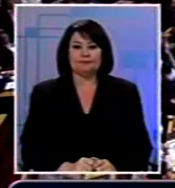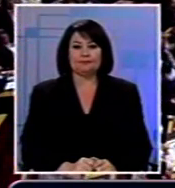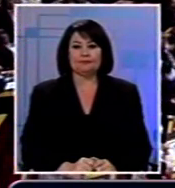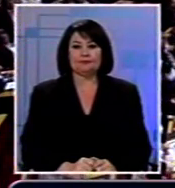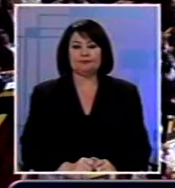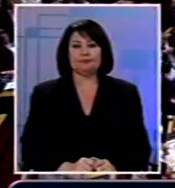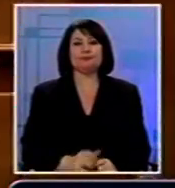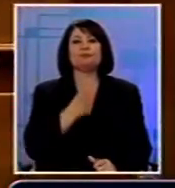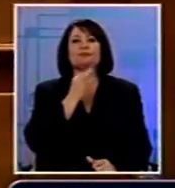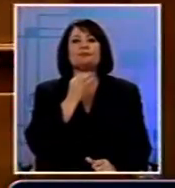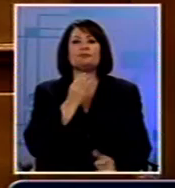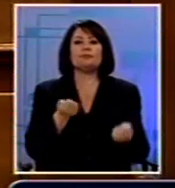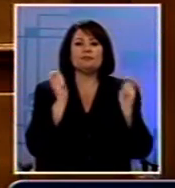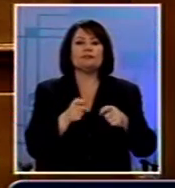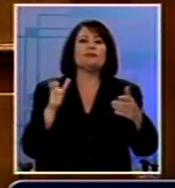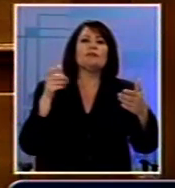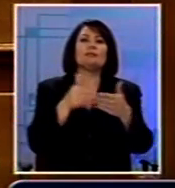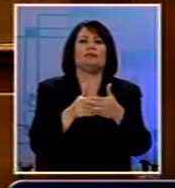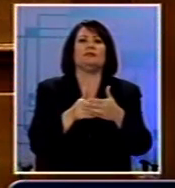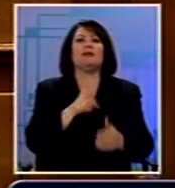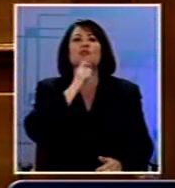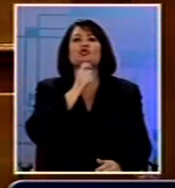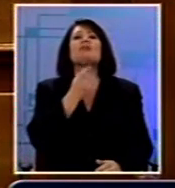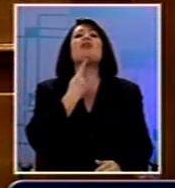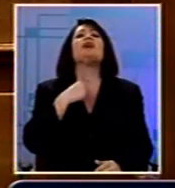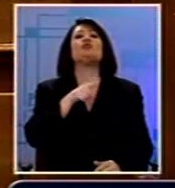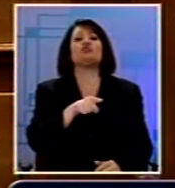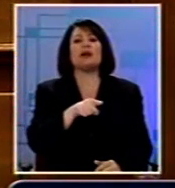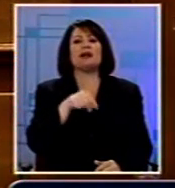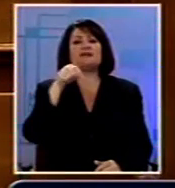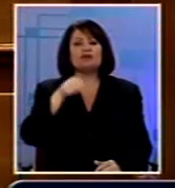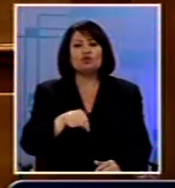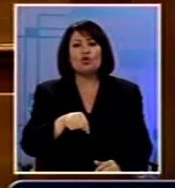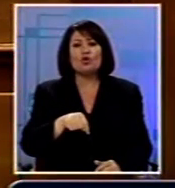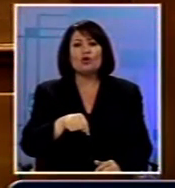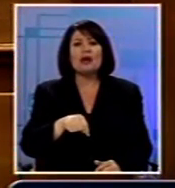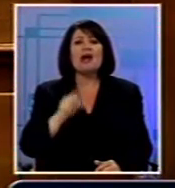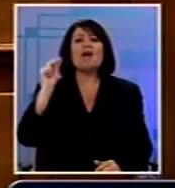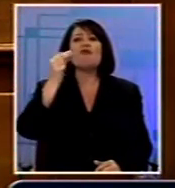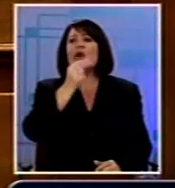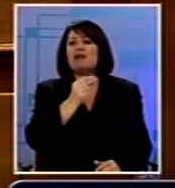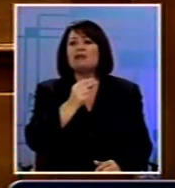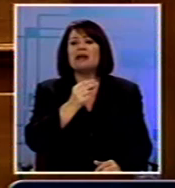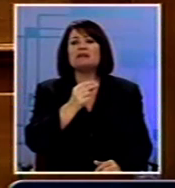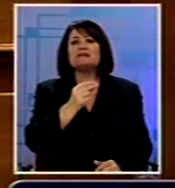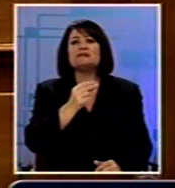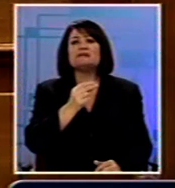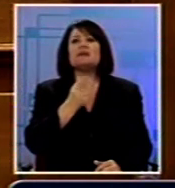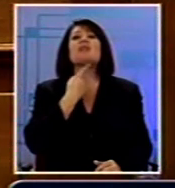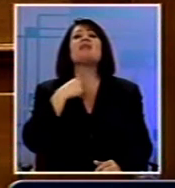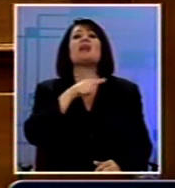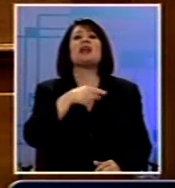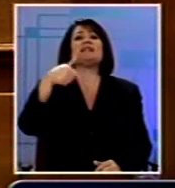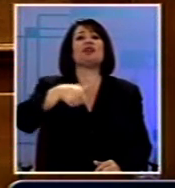Βάζετε σε εμπάργκο δημοσιογράφους που δεν σας πάνε. Τώρα βάλατε και εμπάργκο σε βουλευτές που δεν σας πάνε. Όπως τον